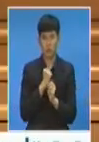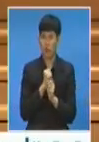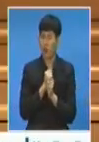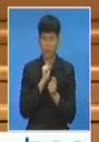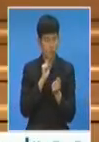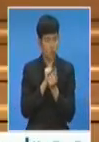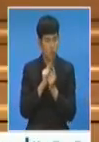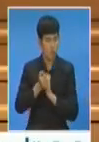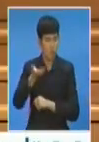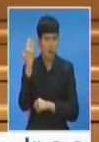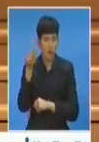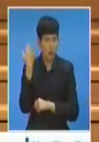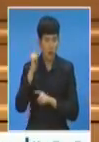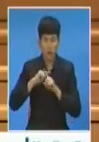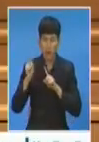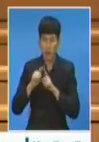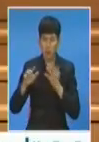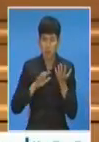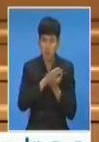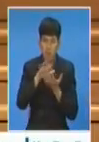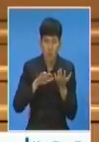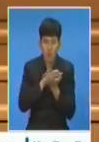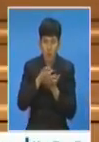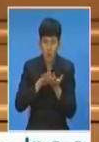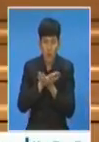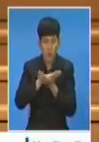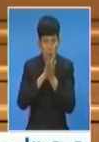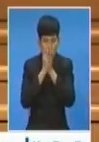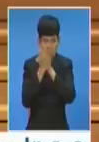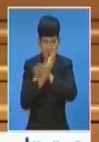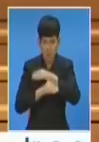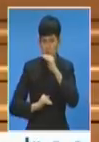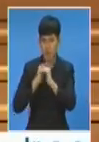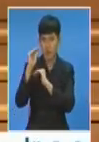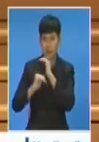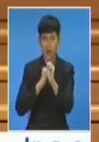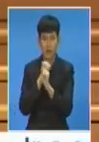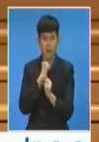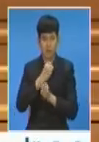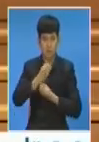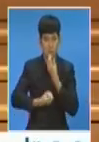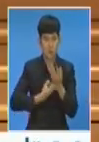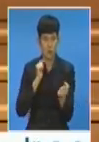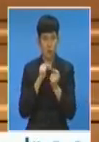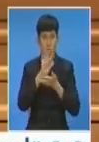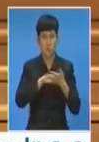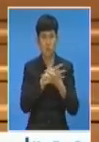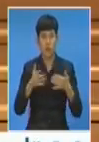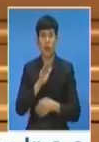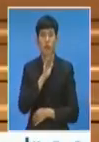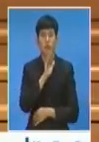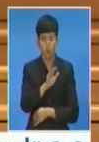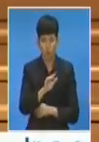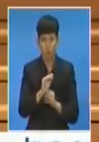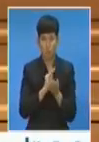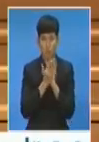านการทำงานมาผสมประสานกันแล้วนำมาแต่งเติมในแผนของ